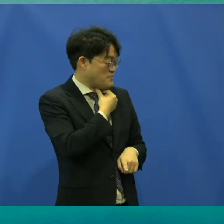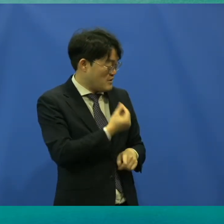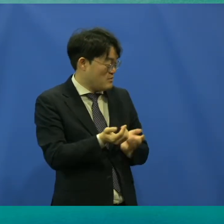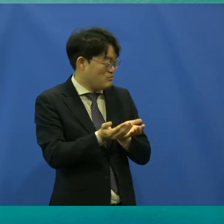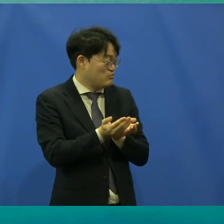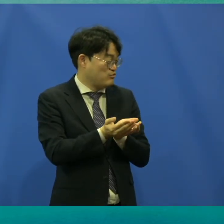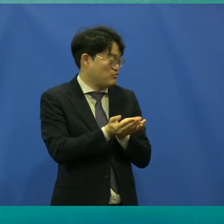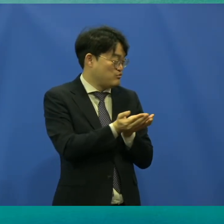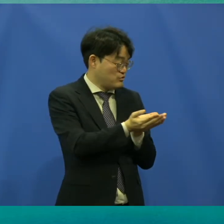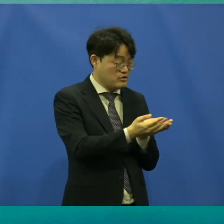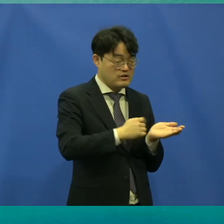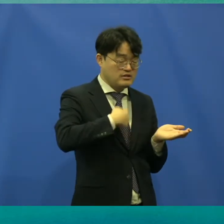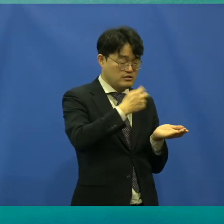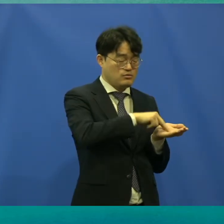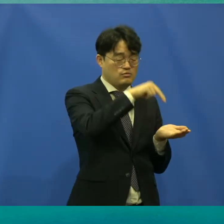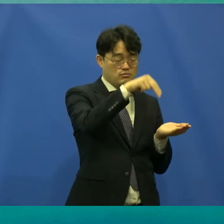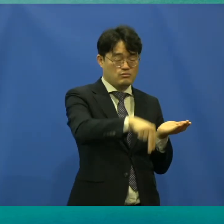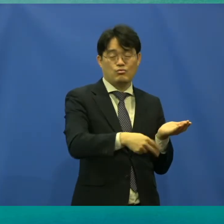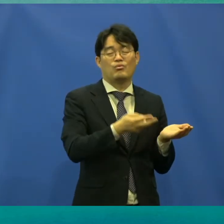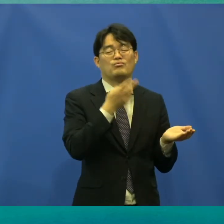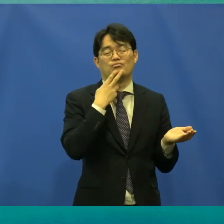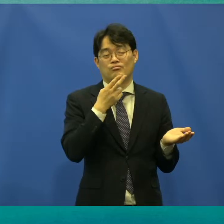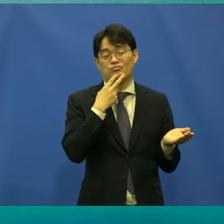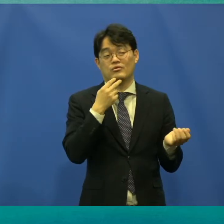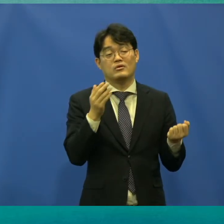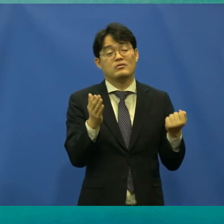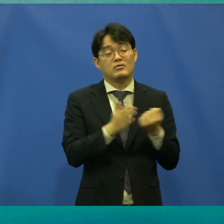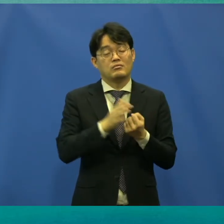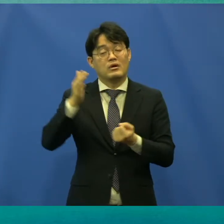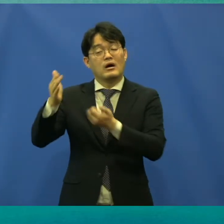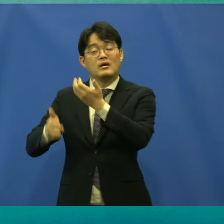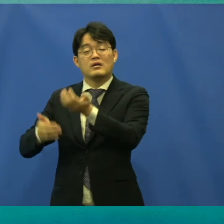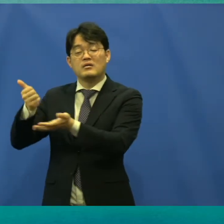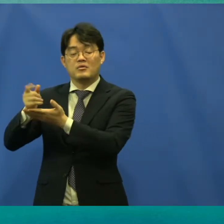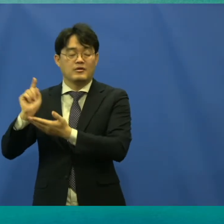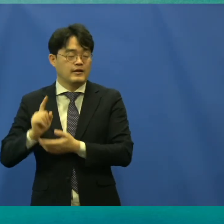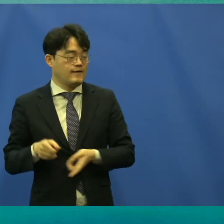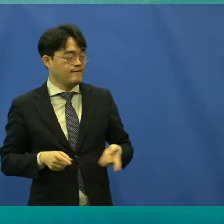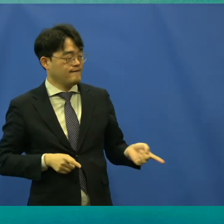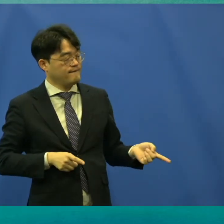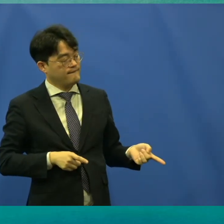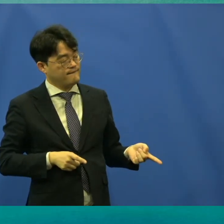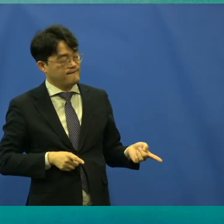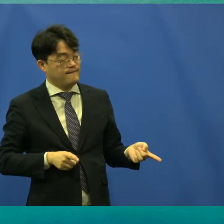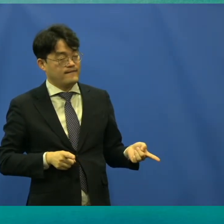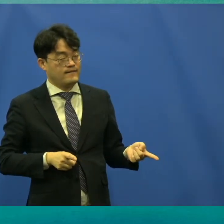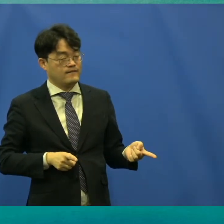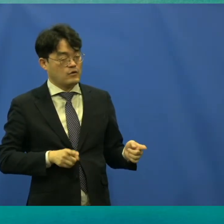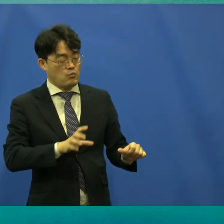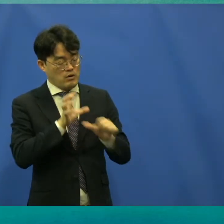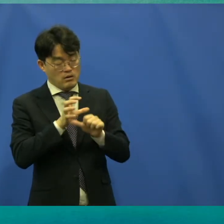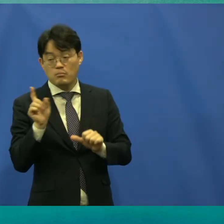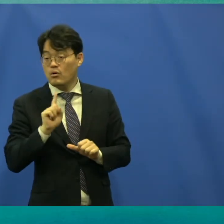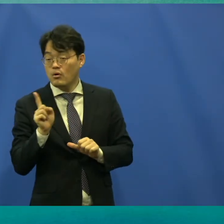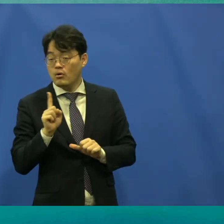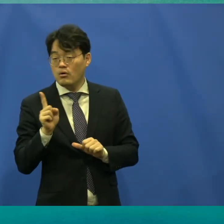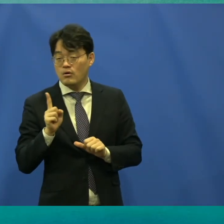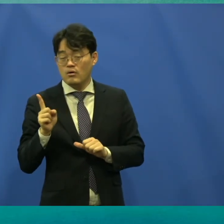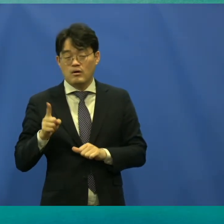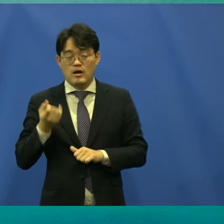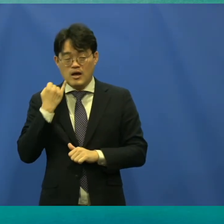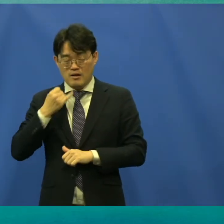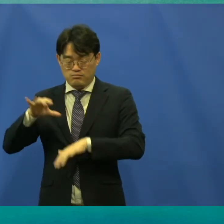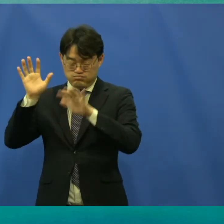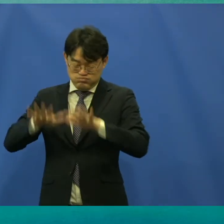없습니다. 그러니 하나님의 특별 조치가 필요한 것이죠. 왜? 그대로